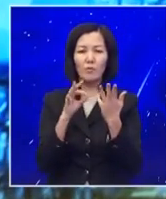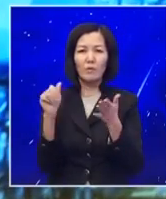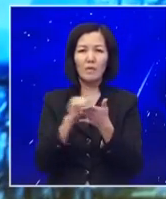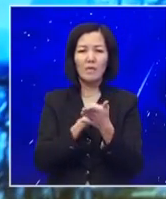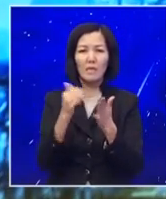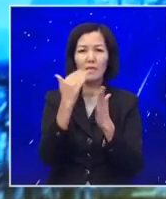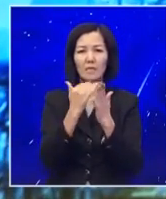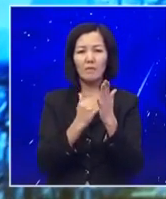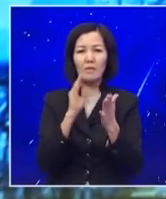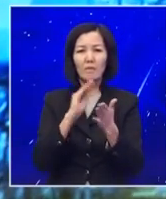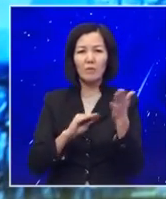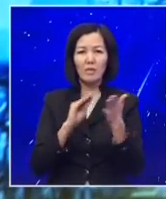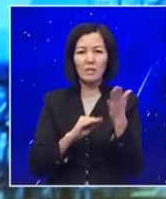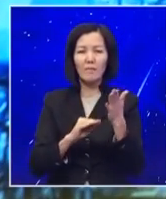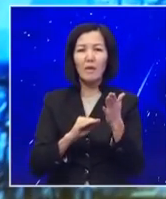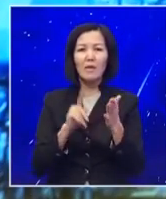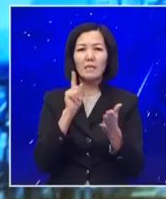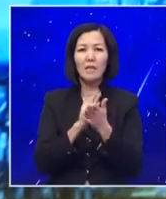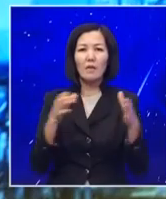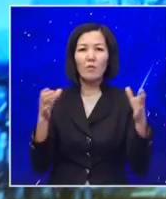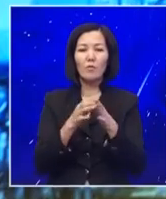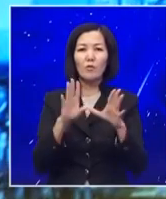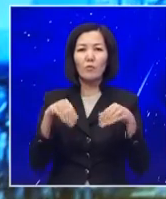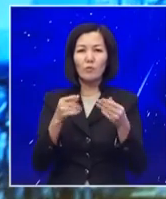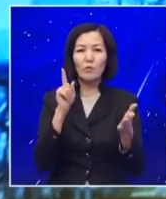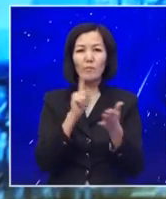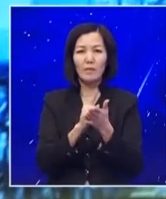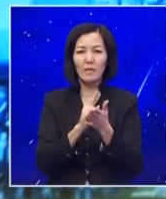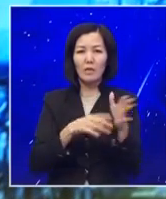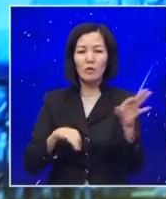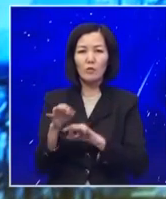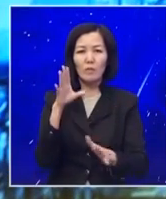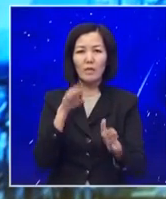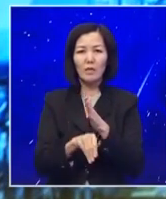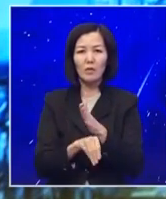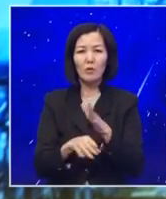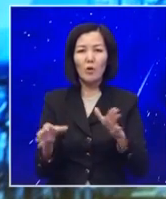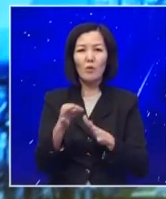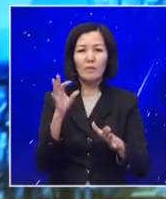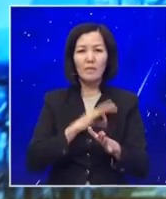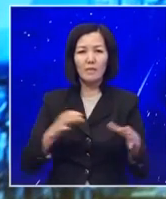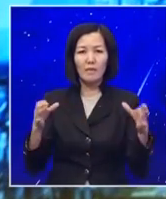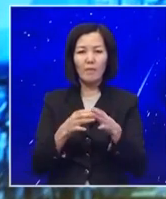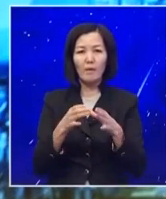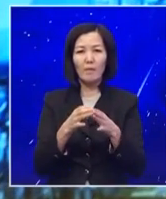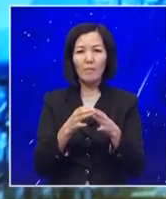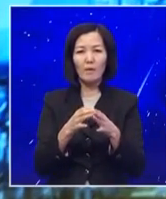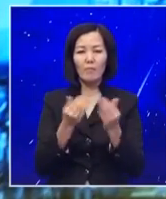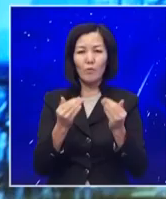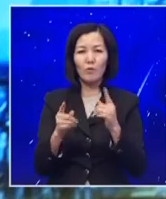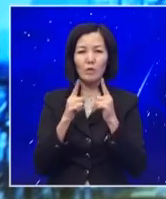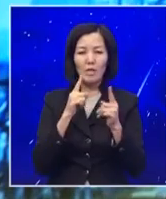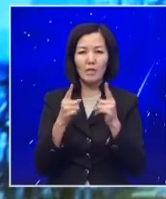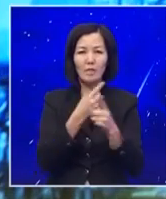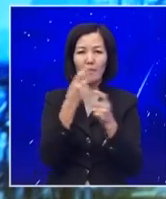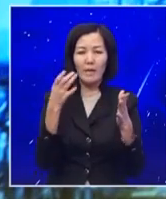декларацияға тізбектеп жазып, салық органдарына өткізуге міндетті. Аталмыш жобаны енгізу жүйесін облыстық кірістер департаментінің өкілдері